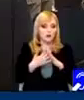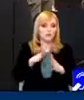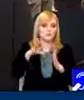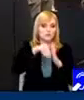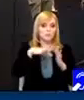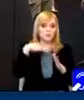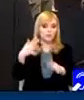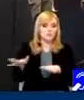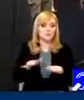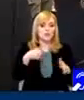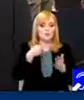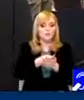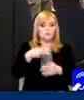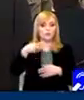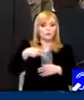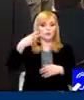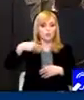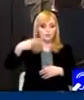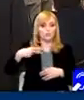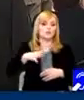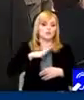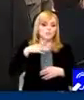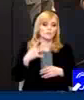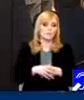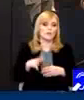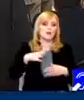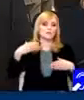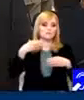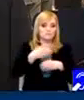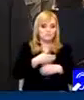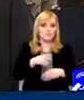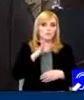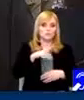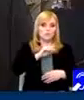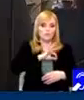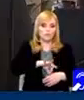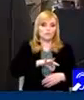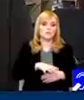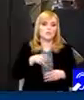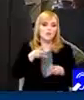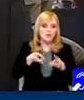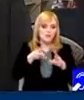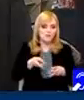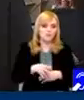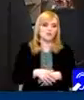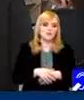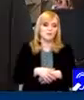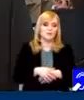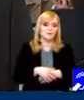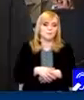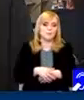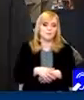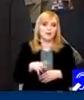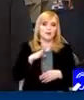care până anul 2020 să reducă emisiile de carbon în comunitatea noastră. Aici se referă